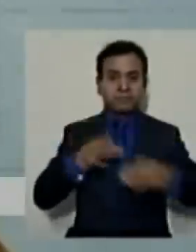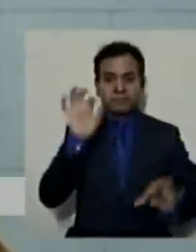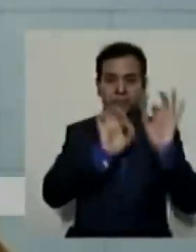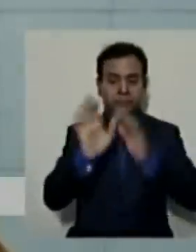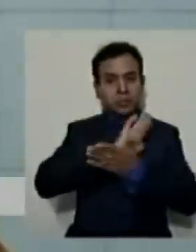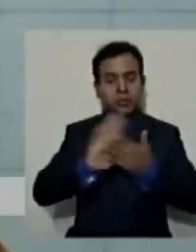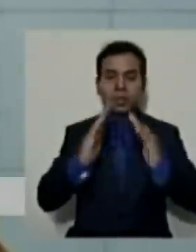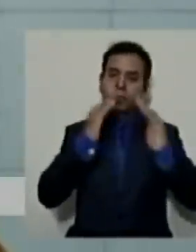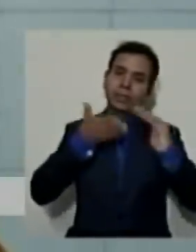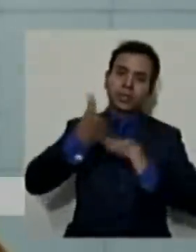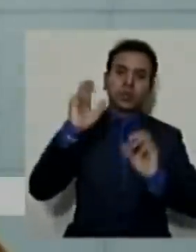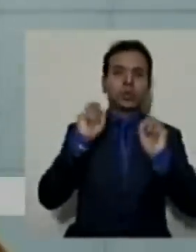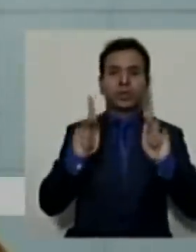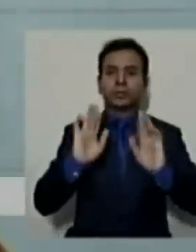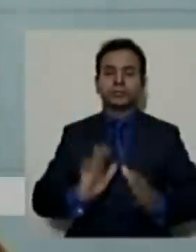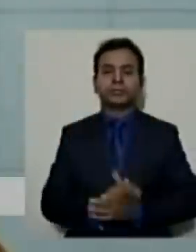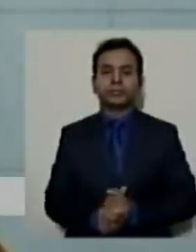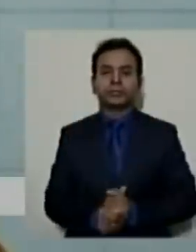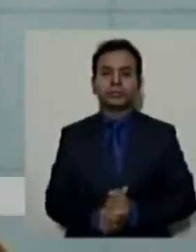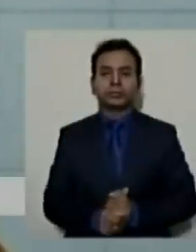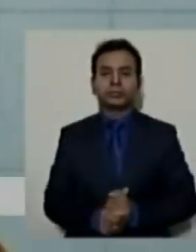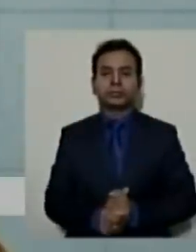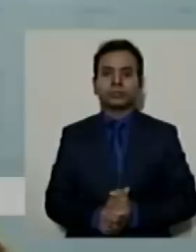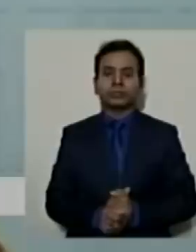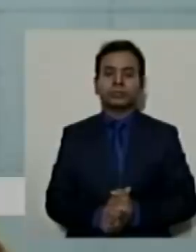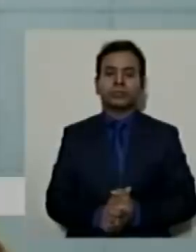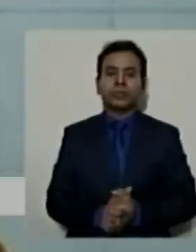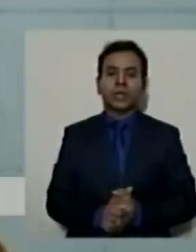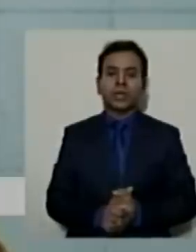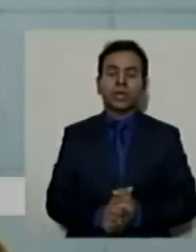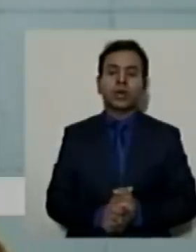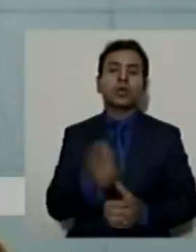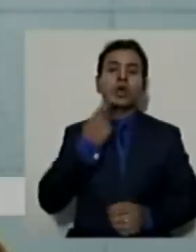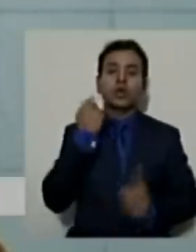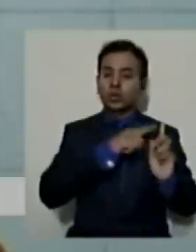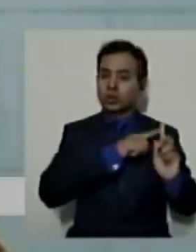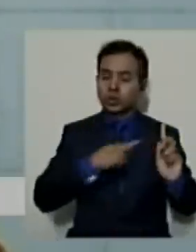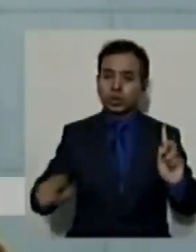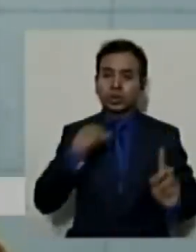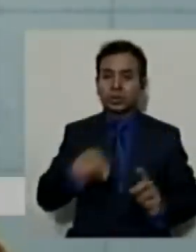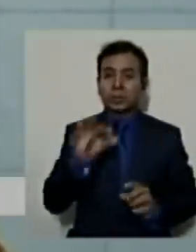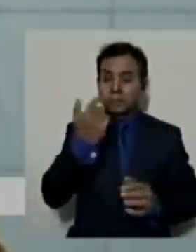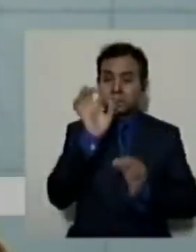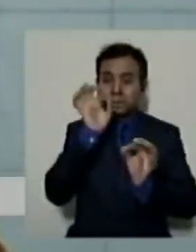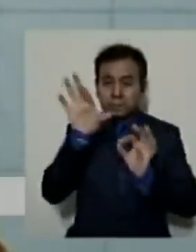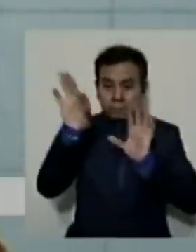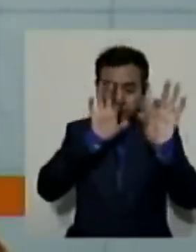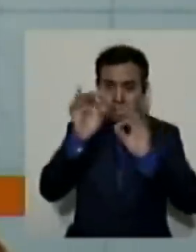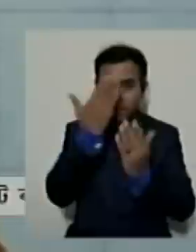আমরা গত 24 ঘন্টায় যা নমুনা পরীক্ষা করেছি তা গতকালের চেয়ে 7.9% বেশি